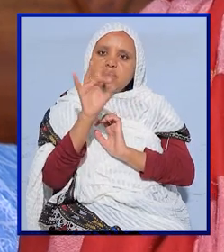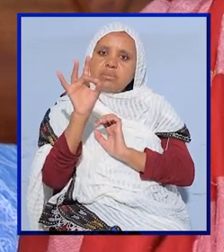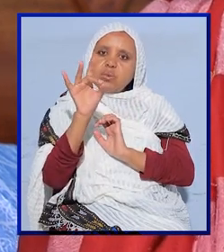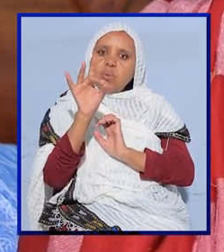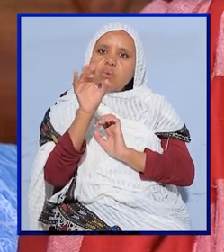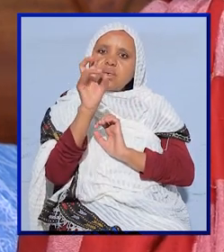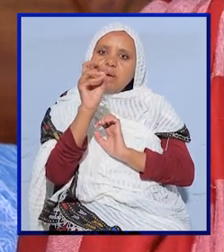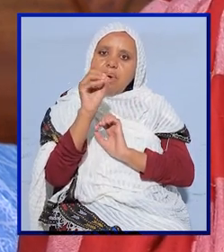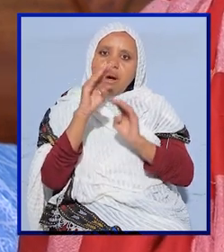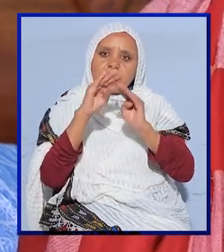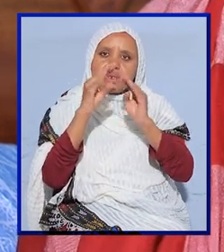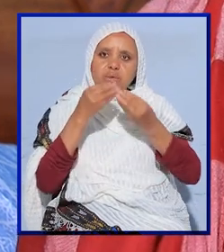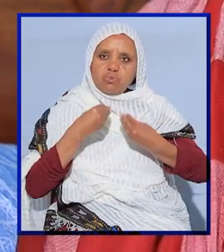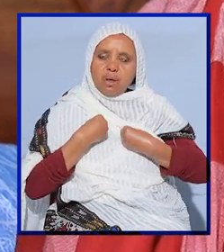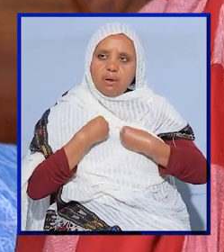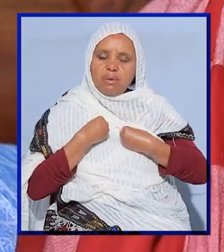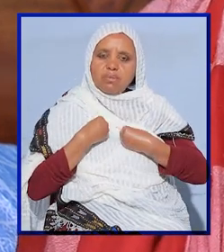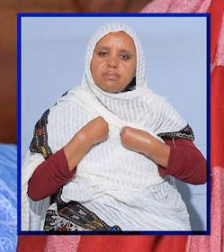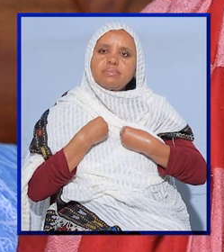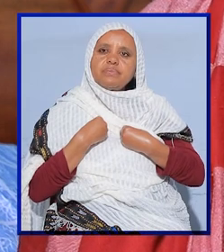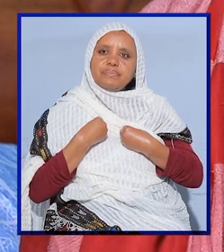870 ብር ይሰጠኛል።